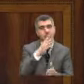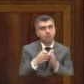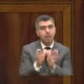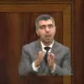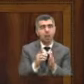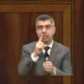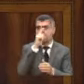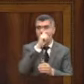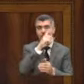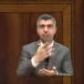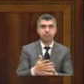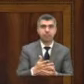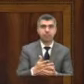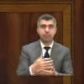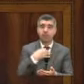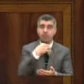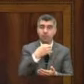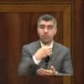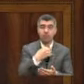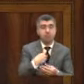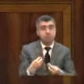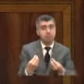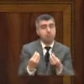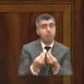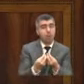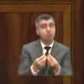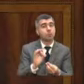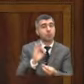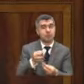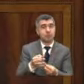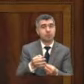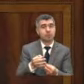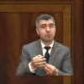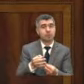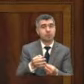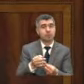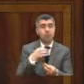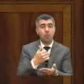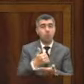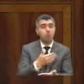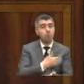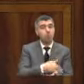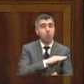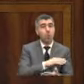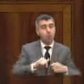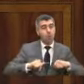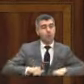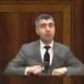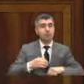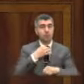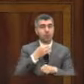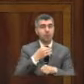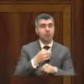فهذا القرار انا كنشاطر وكنواكب هذا القرار، ولو كمسؤول على الاقتصاد